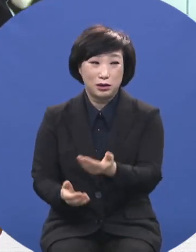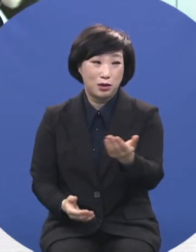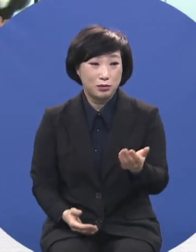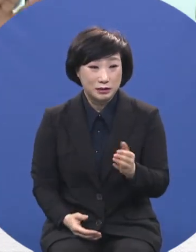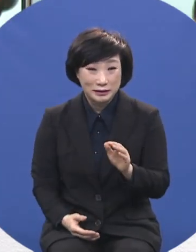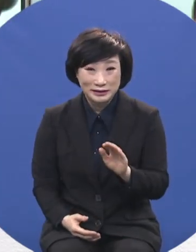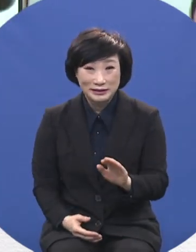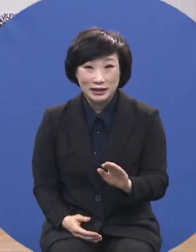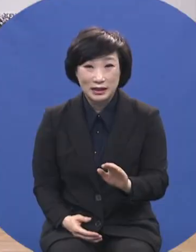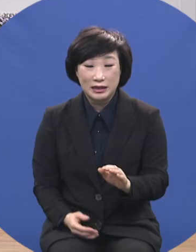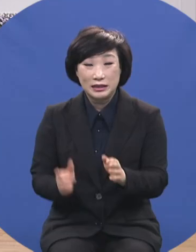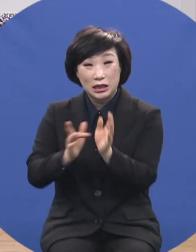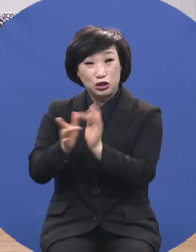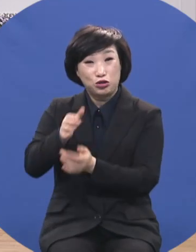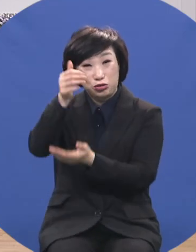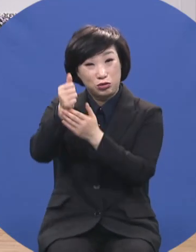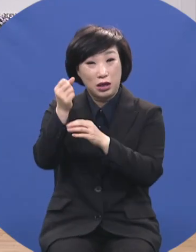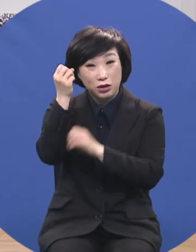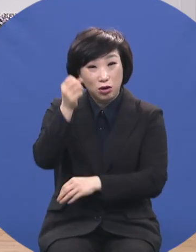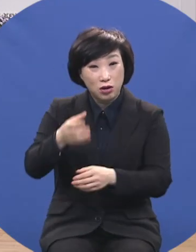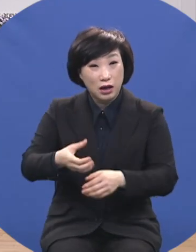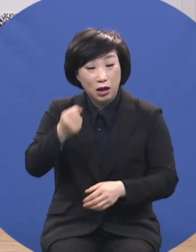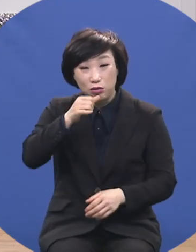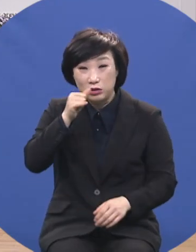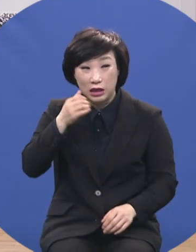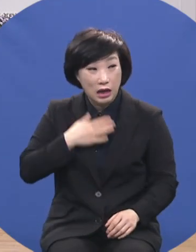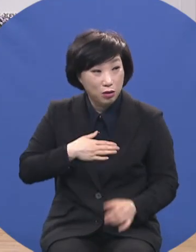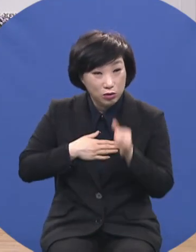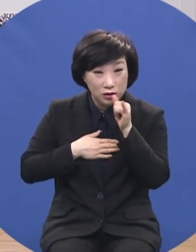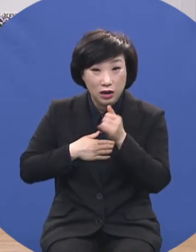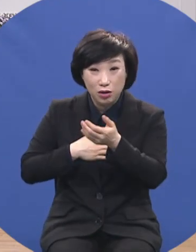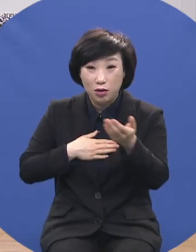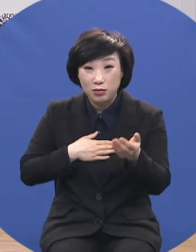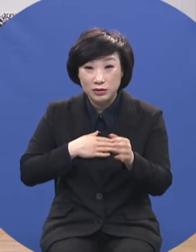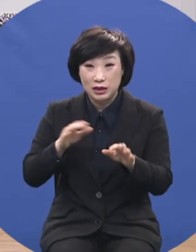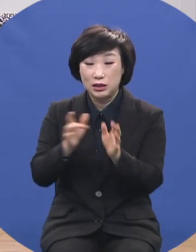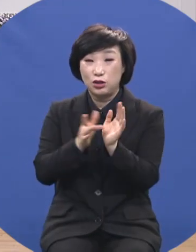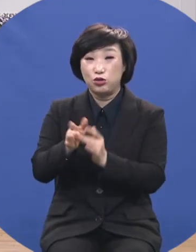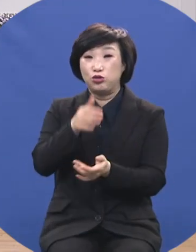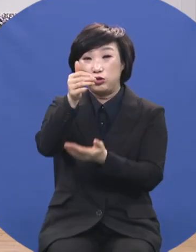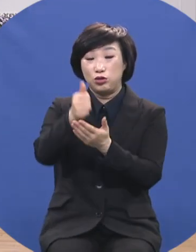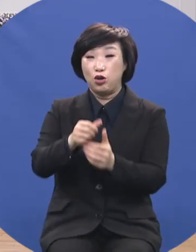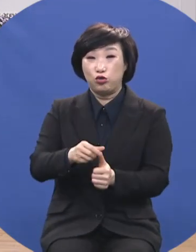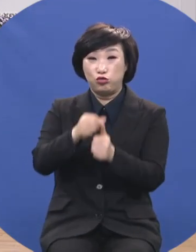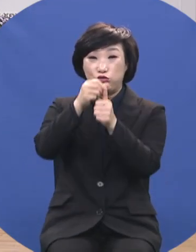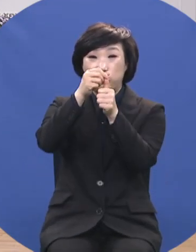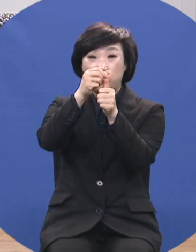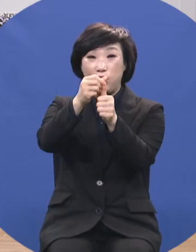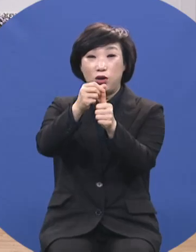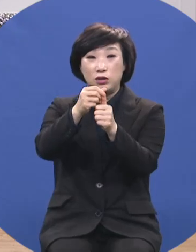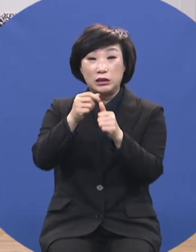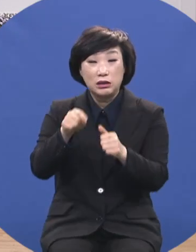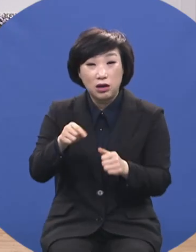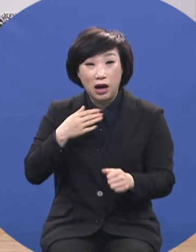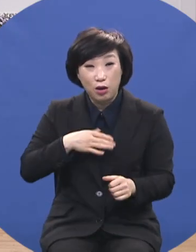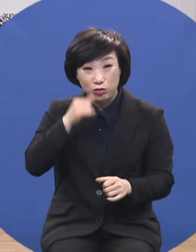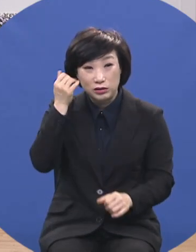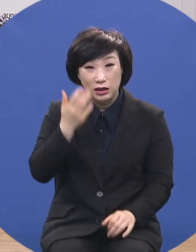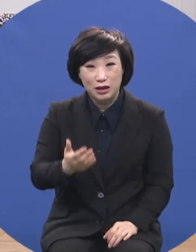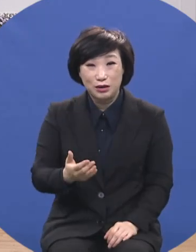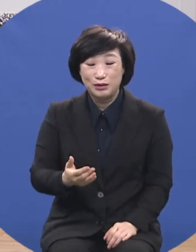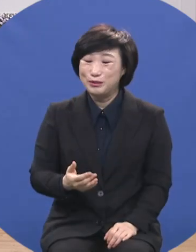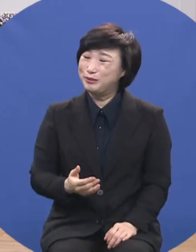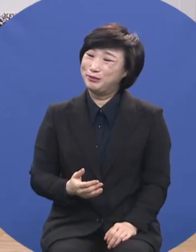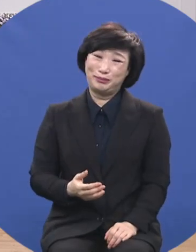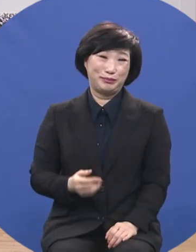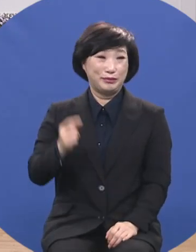사람이 그리스도의 터가 존재한 줄 알겠어요. 그리스도로 구원받은 터가 존재한 줄 알겠느냐 그 말이죠.